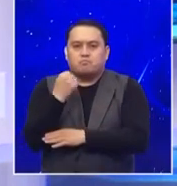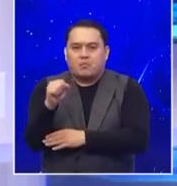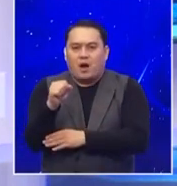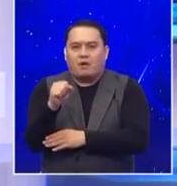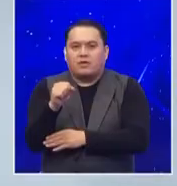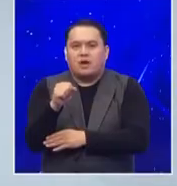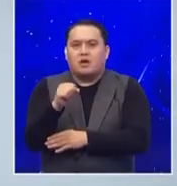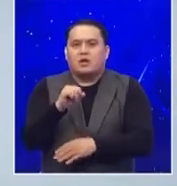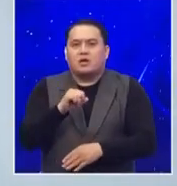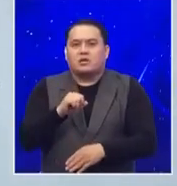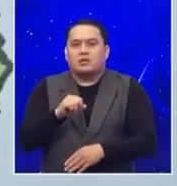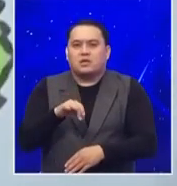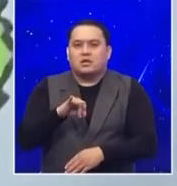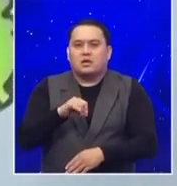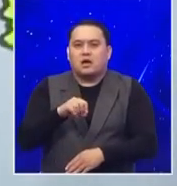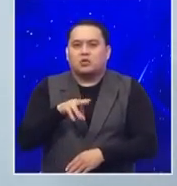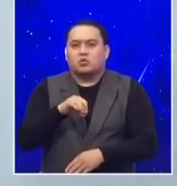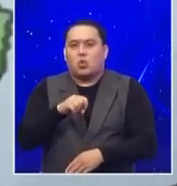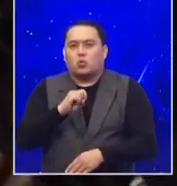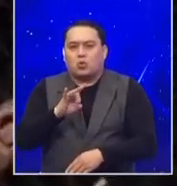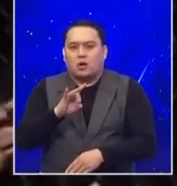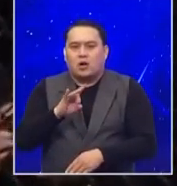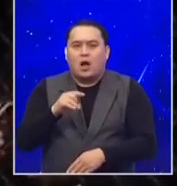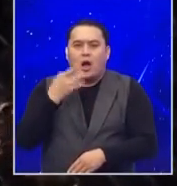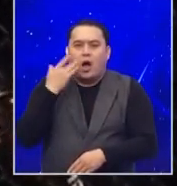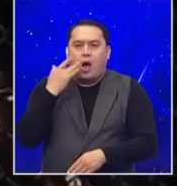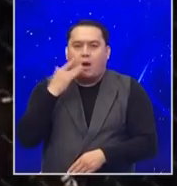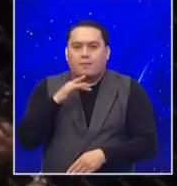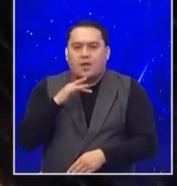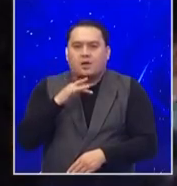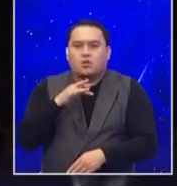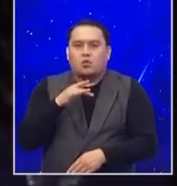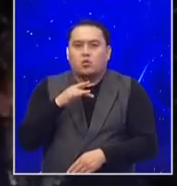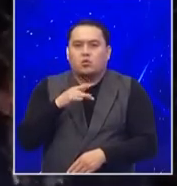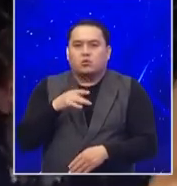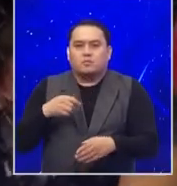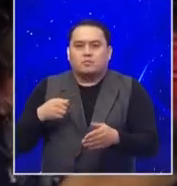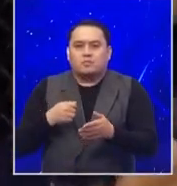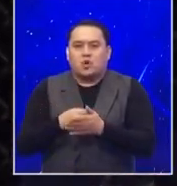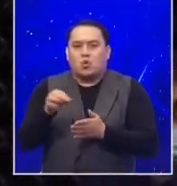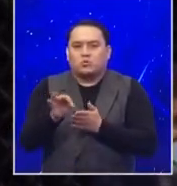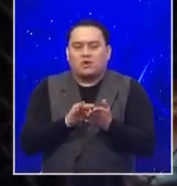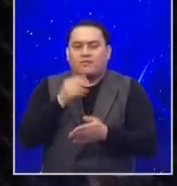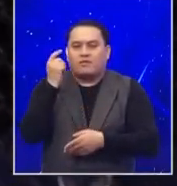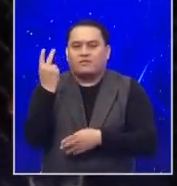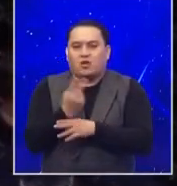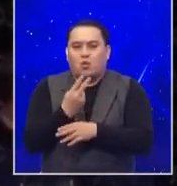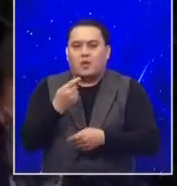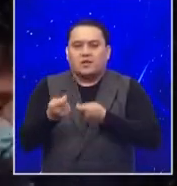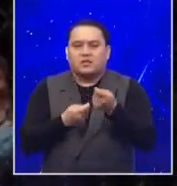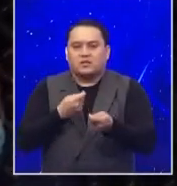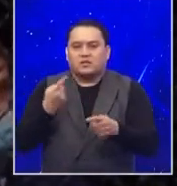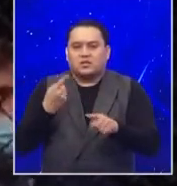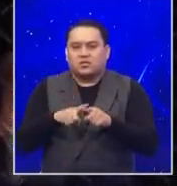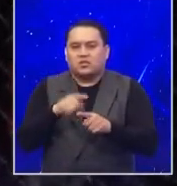безоговорочной победе скандального ирландца. Однако ставка не сыграла. Американец Дастин Порье удосрочил своего оппонента во втором раунде